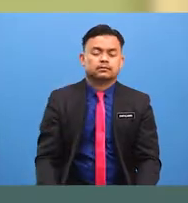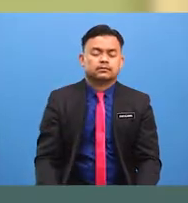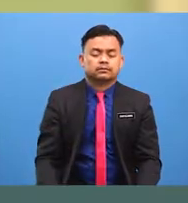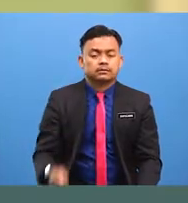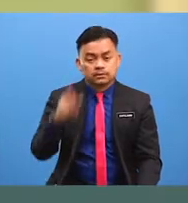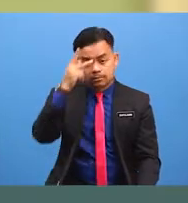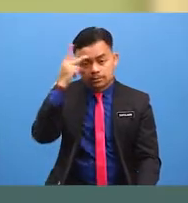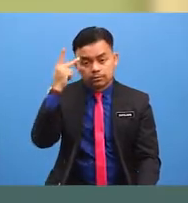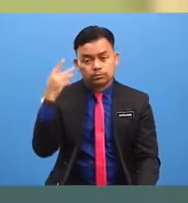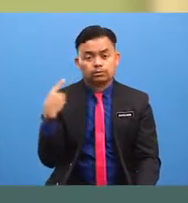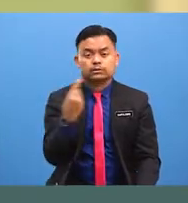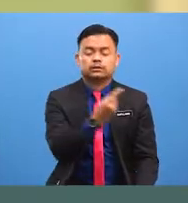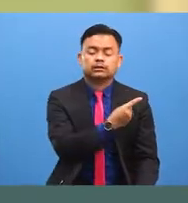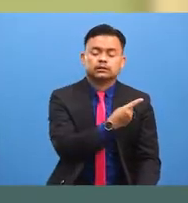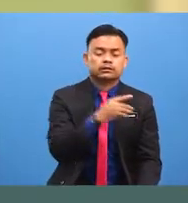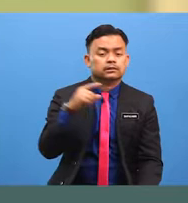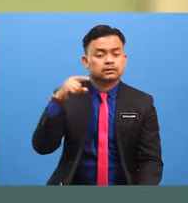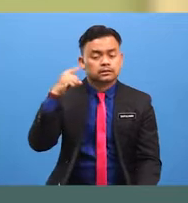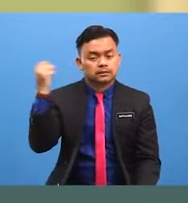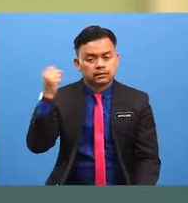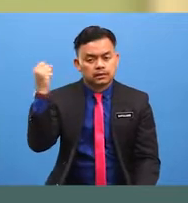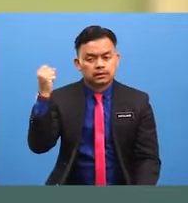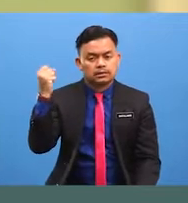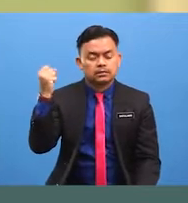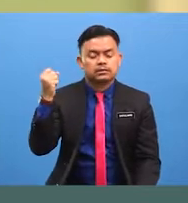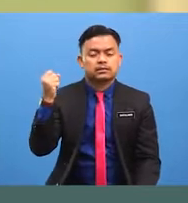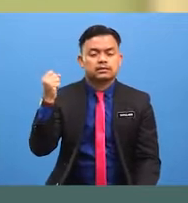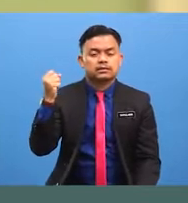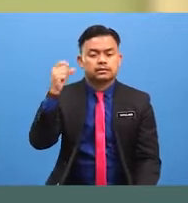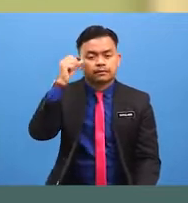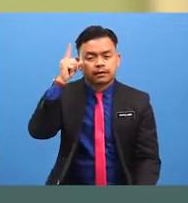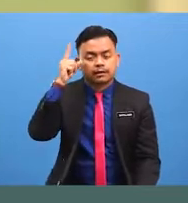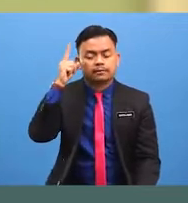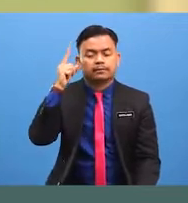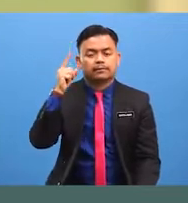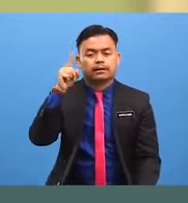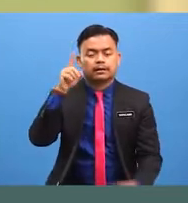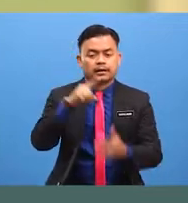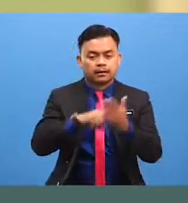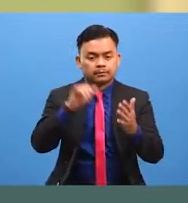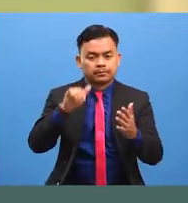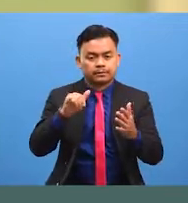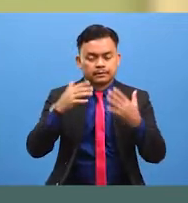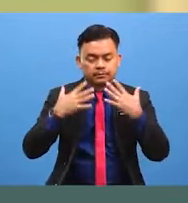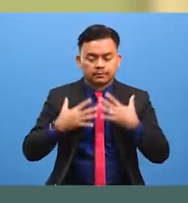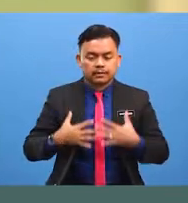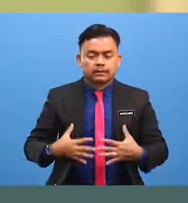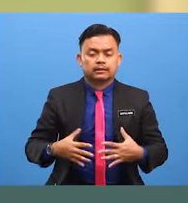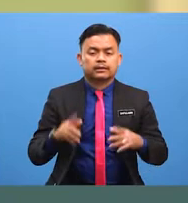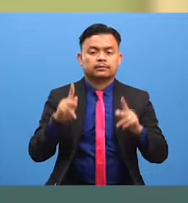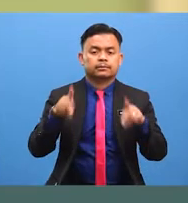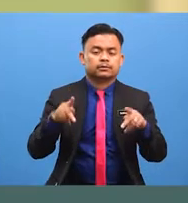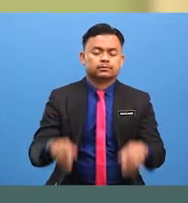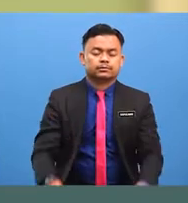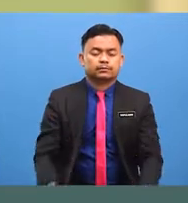itulah kita perlu sentiasa peka dengan keperluan badan kita. Jangan menahan rasa membuang